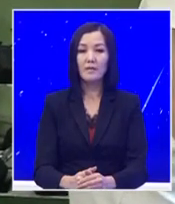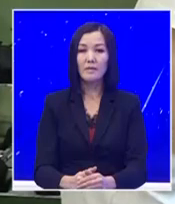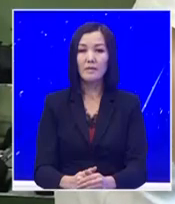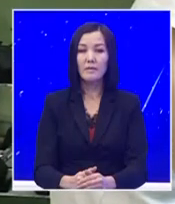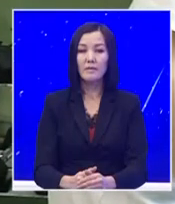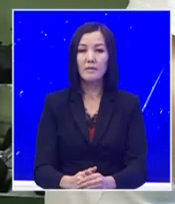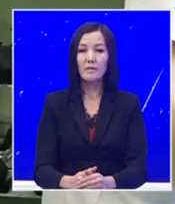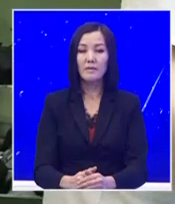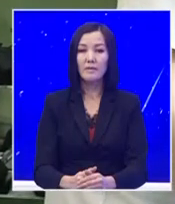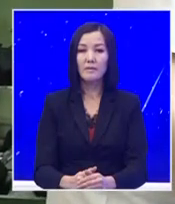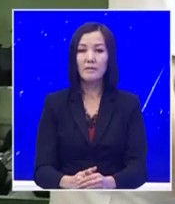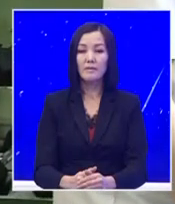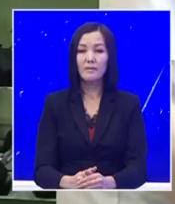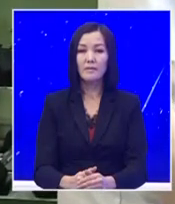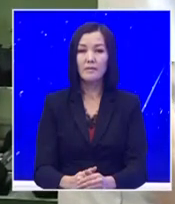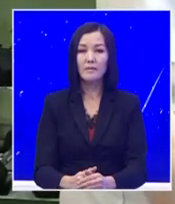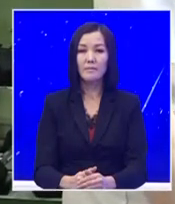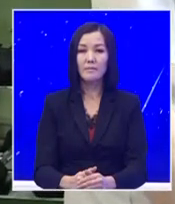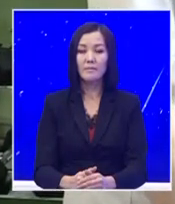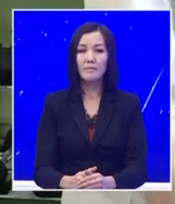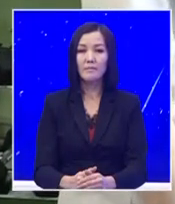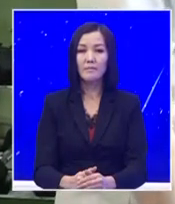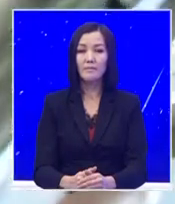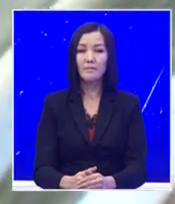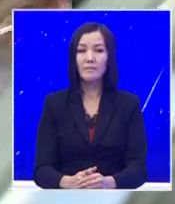Таз назад. Ниже нужно. Ниже.